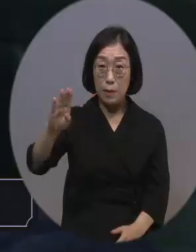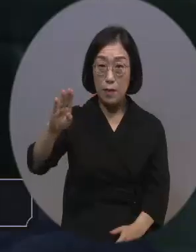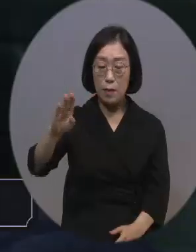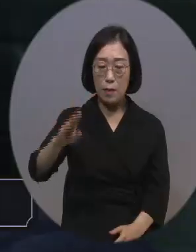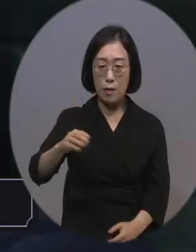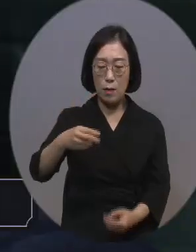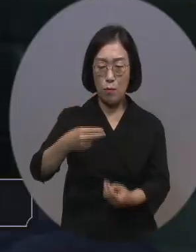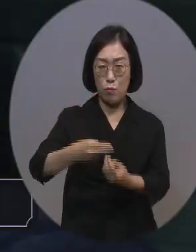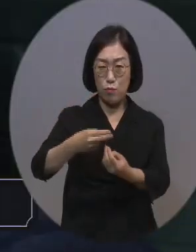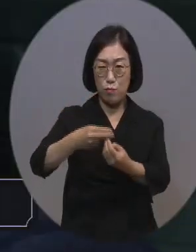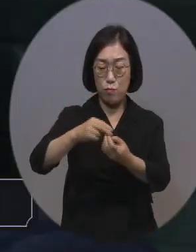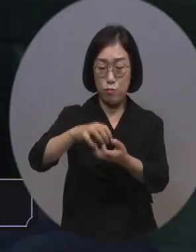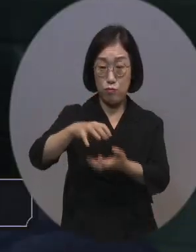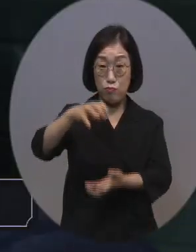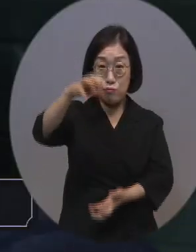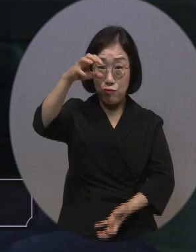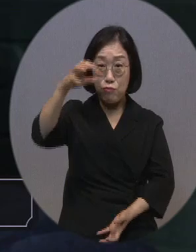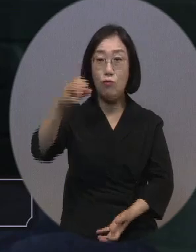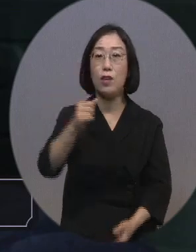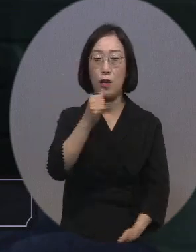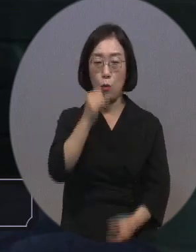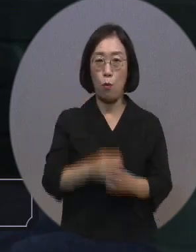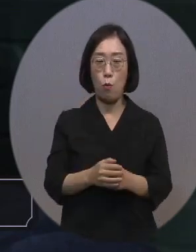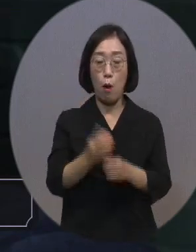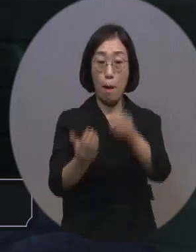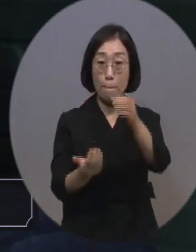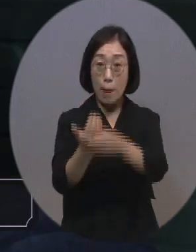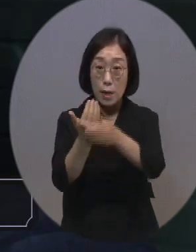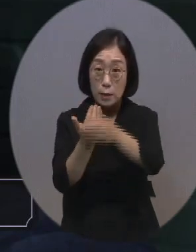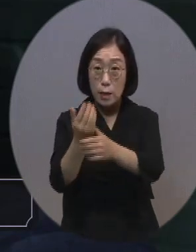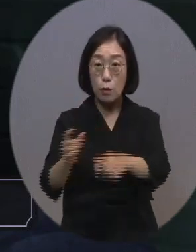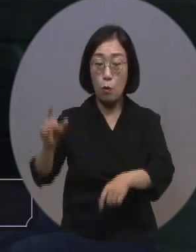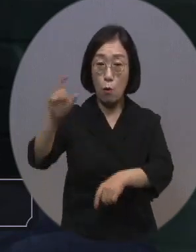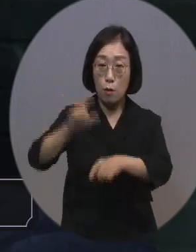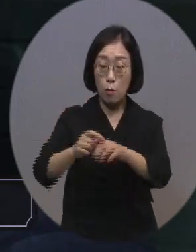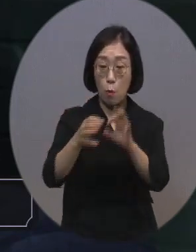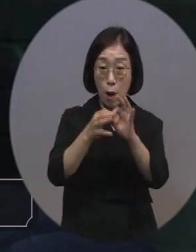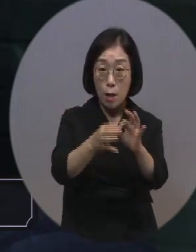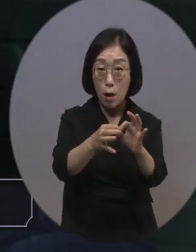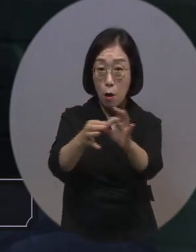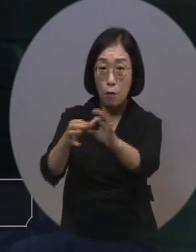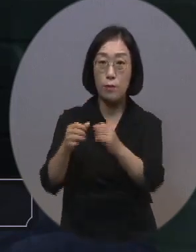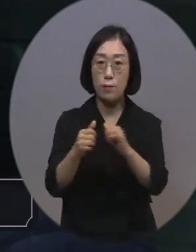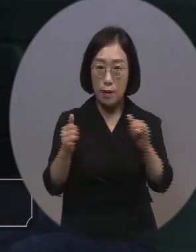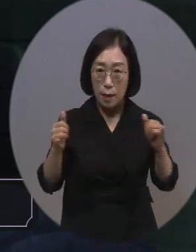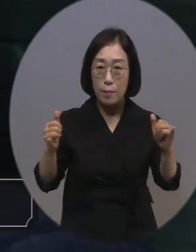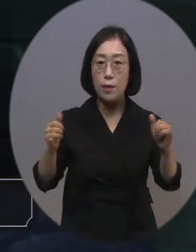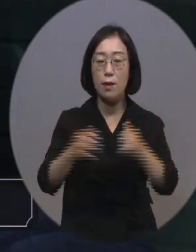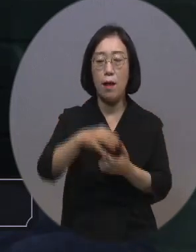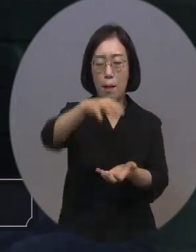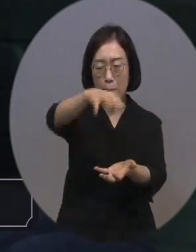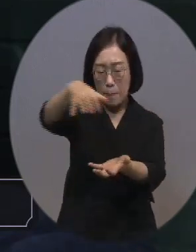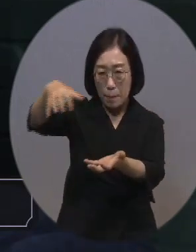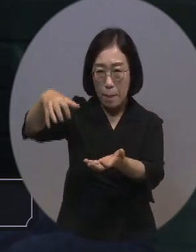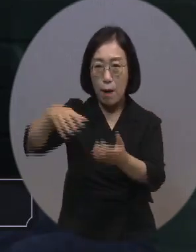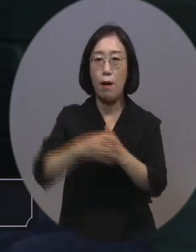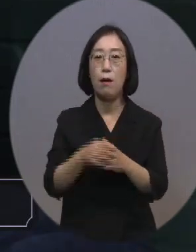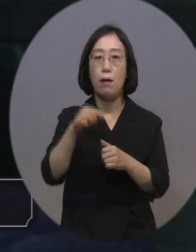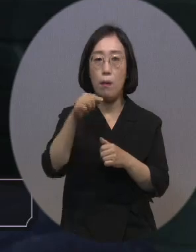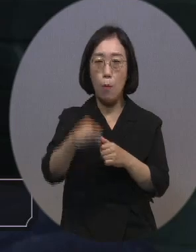있고 사건뿐만 아니라 관련된 인물들도 저희가 다 취합을 하고 있어요. 이제 피해자,